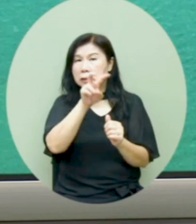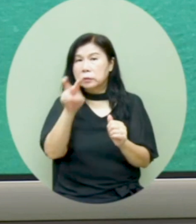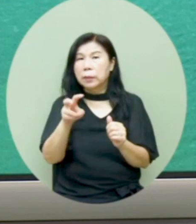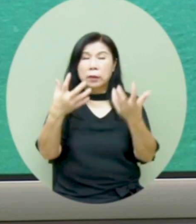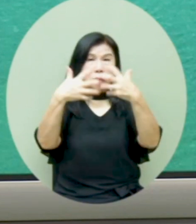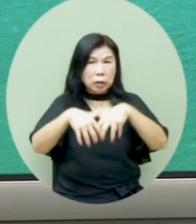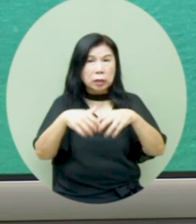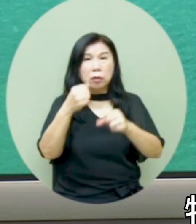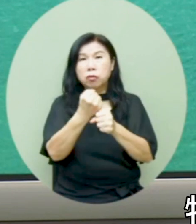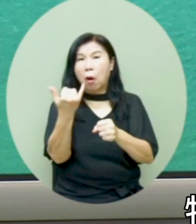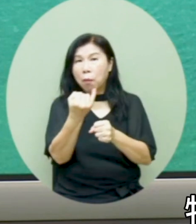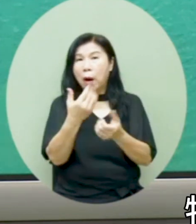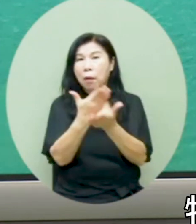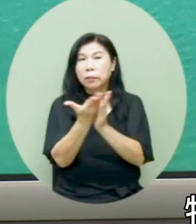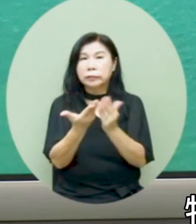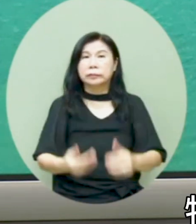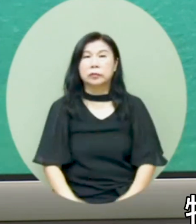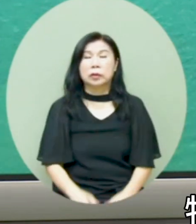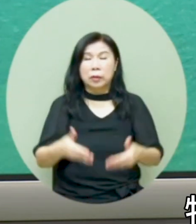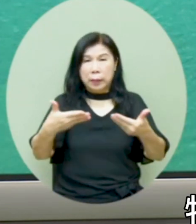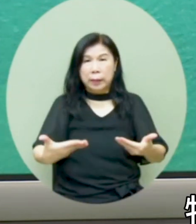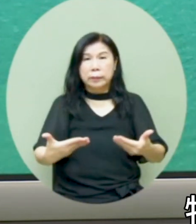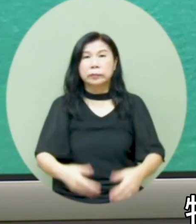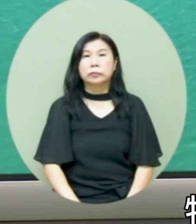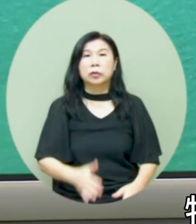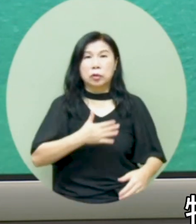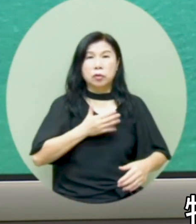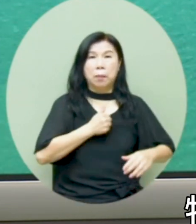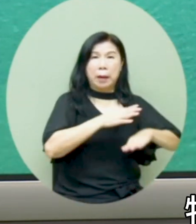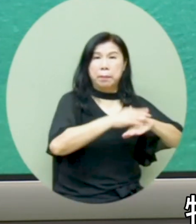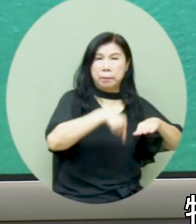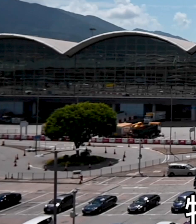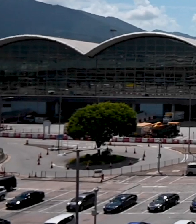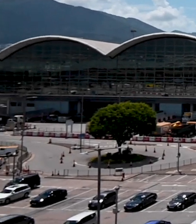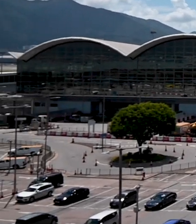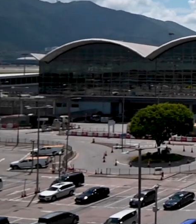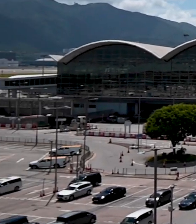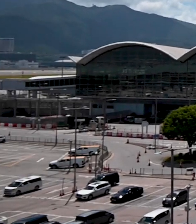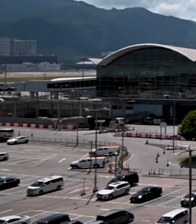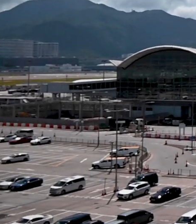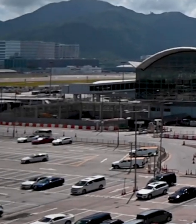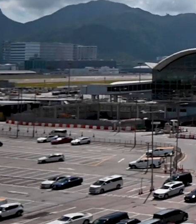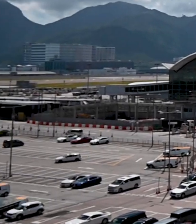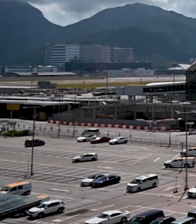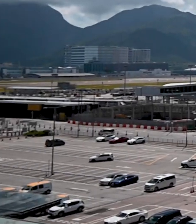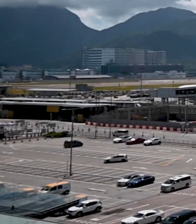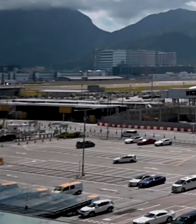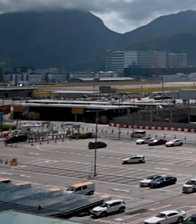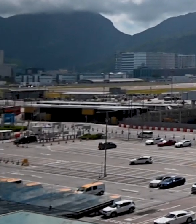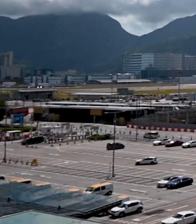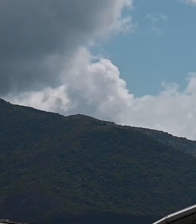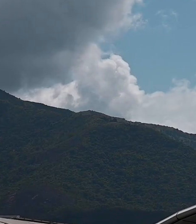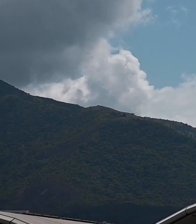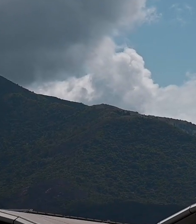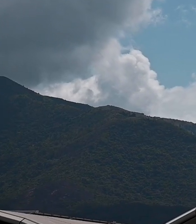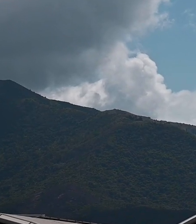系統嘅設置，尤其是今次後備系統嘅配置。 他强调香港国际机场